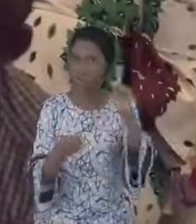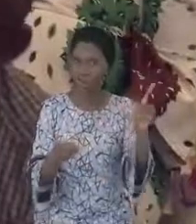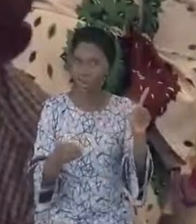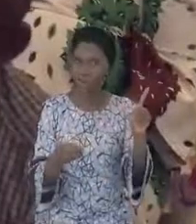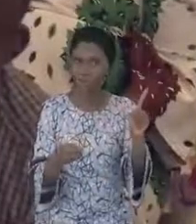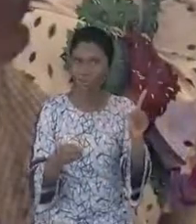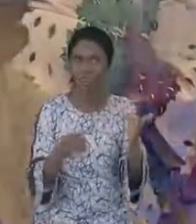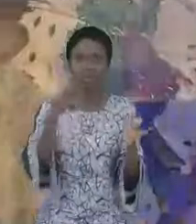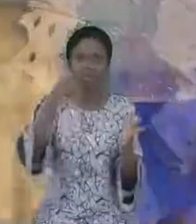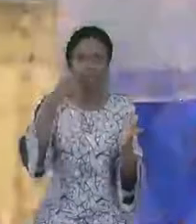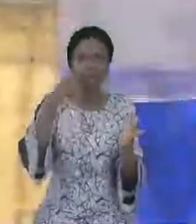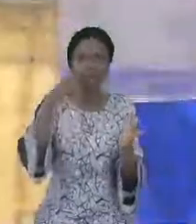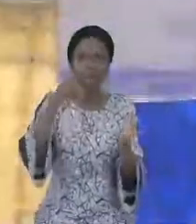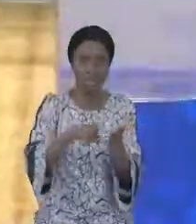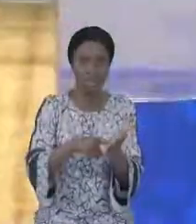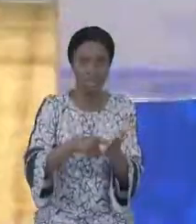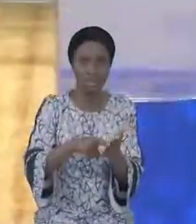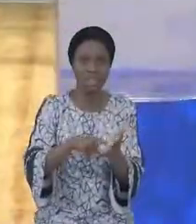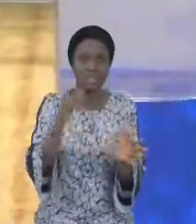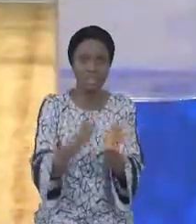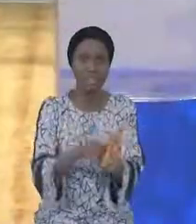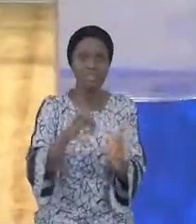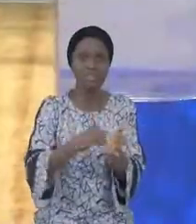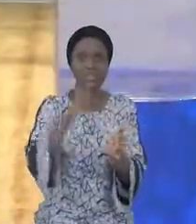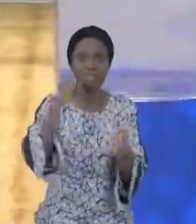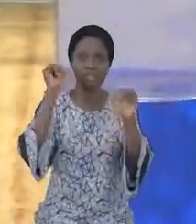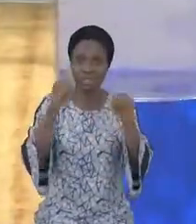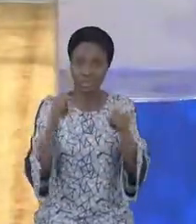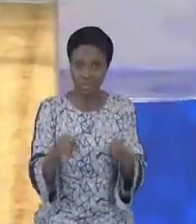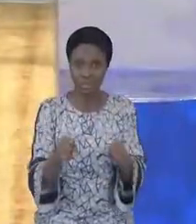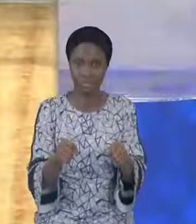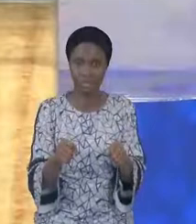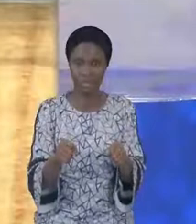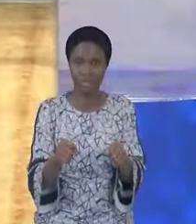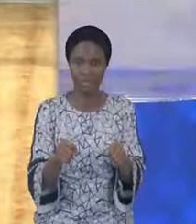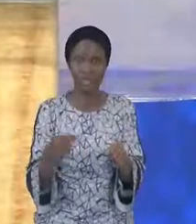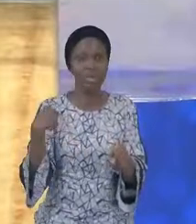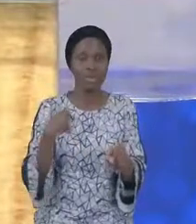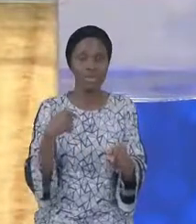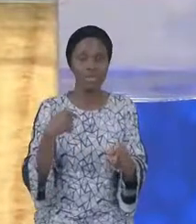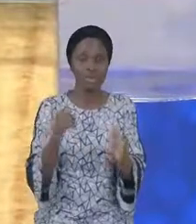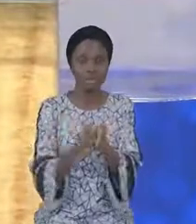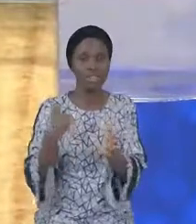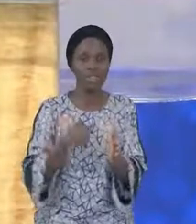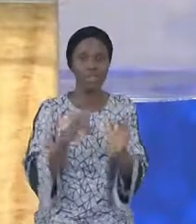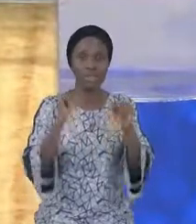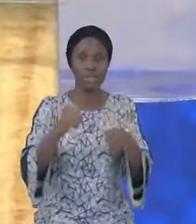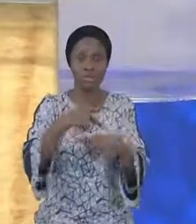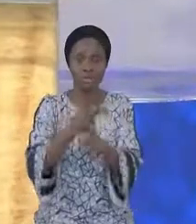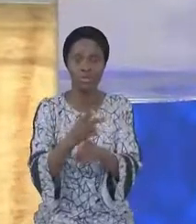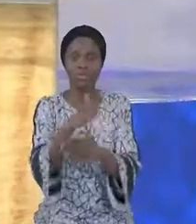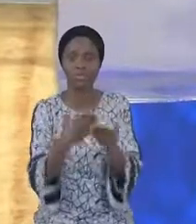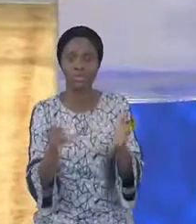c'est possible, cette nature divine va produire quelque chose de jamais vu au nom de